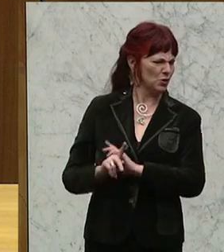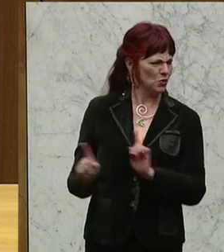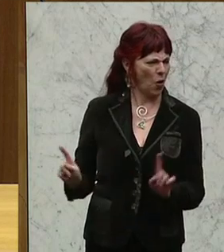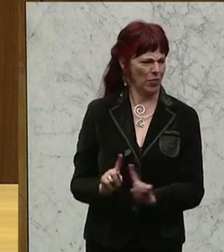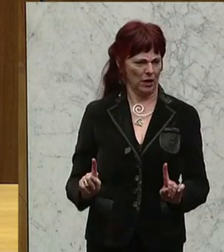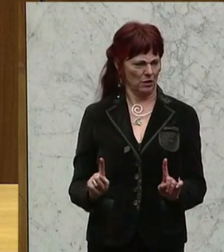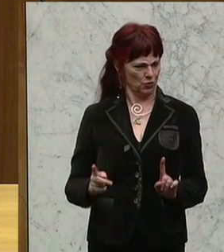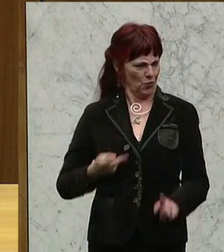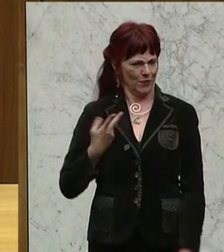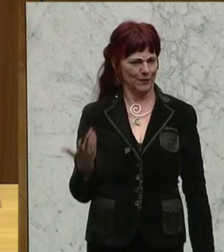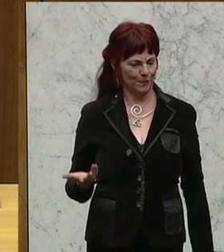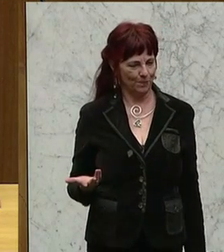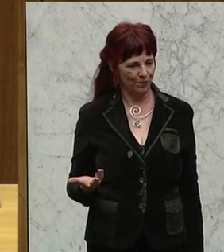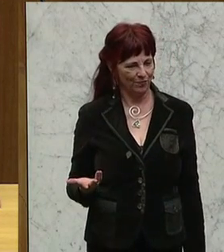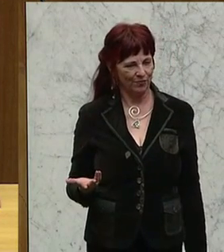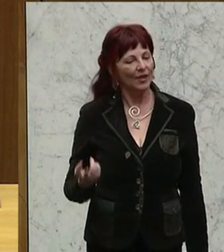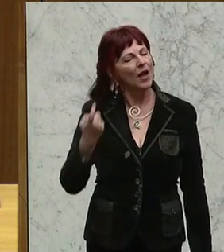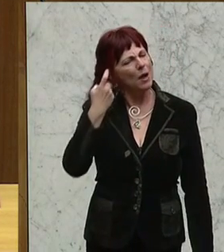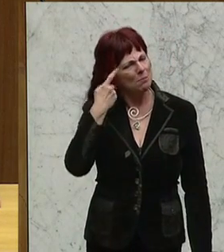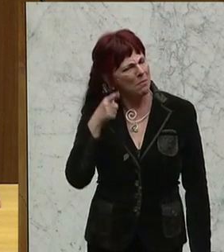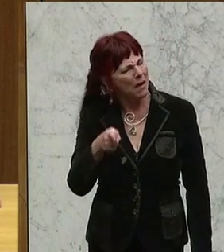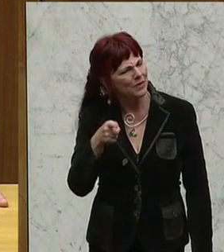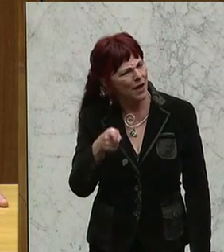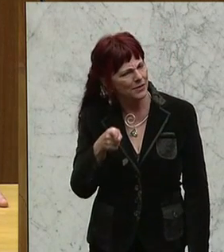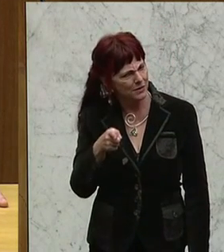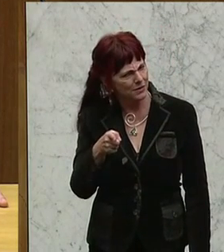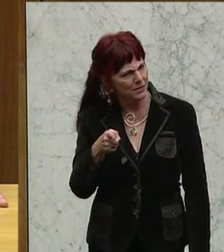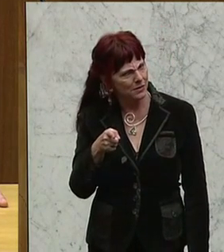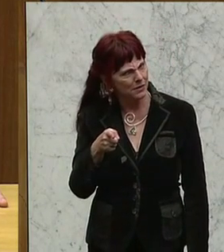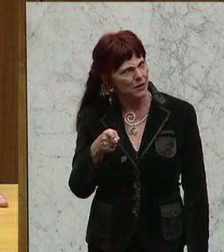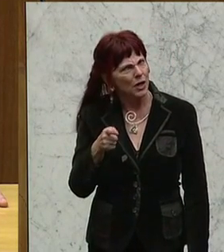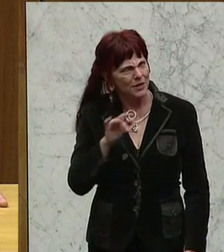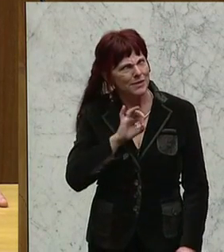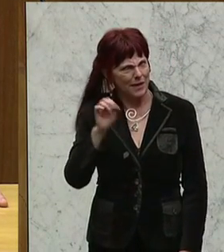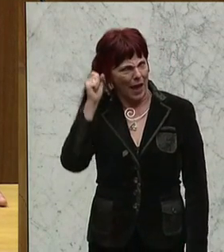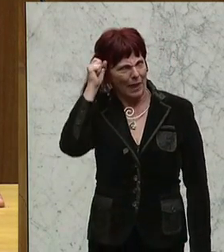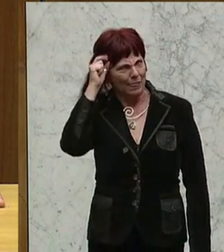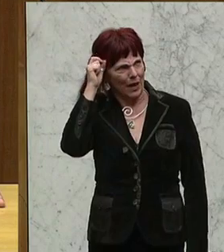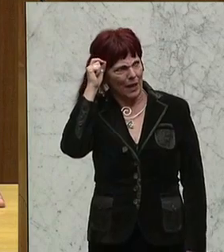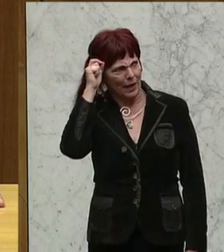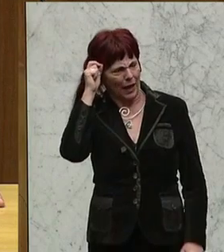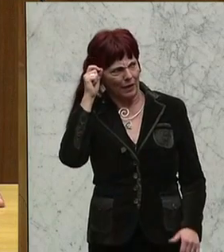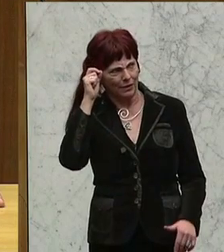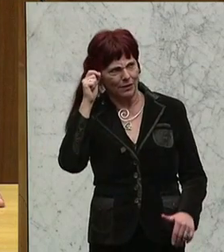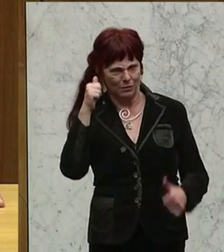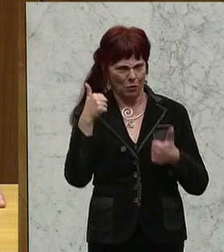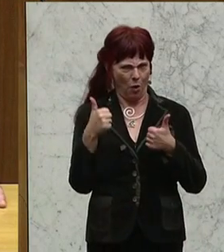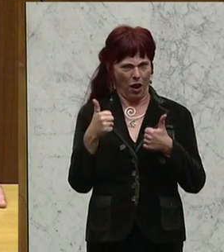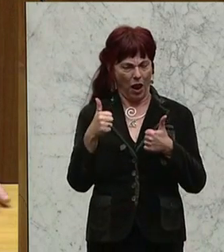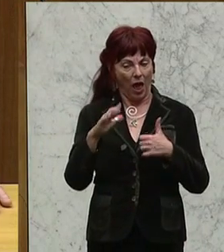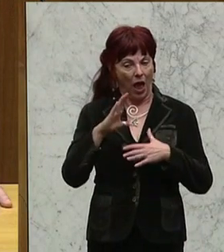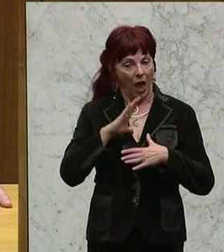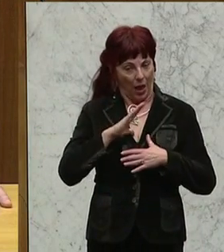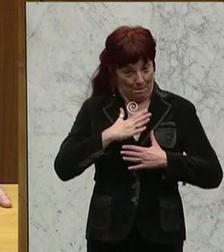Brillanz dieses Gedankenganges lässt einen natürlich aber auch zögern ob man den Gedankengang für sein eigenes